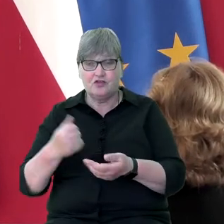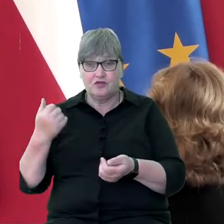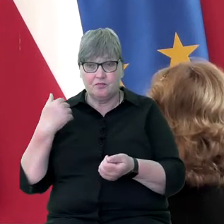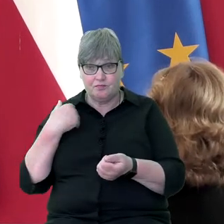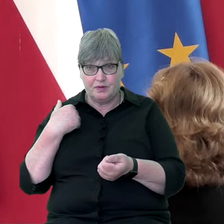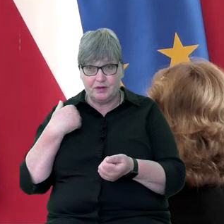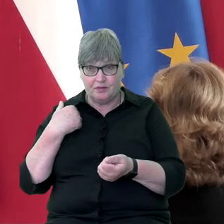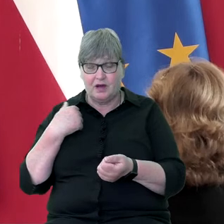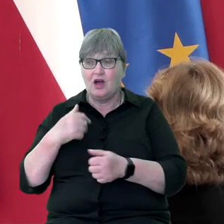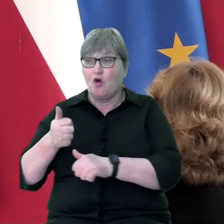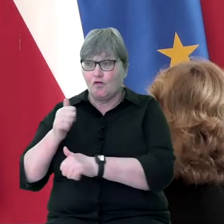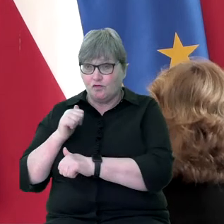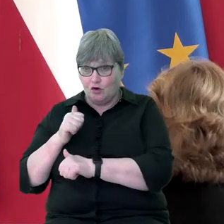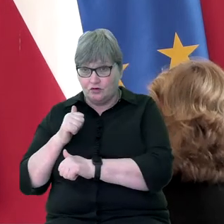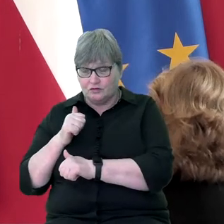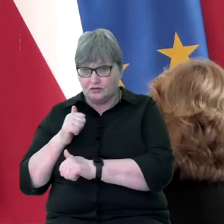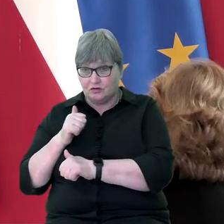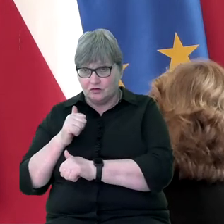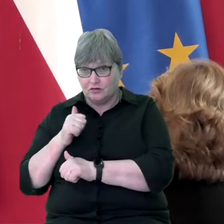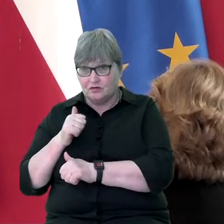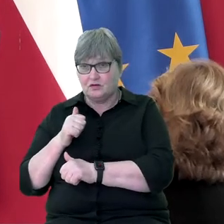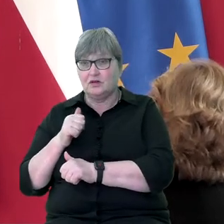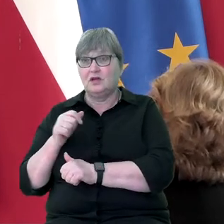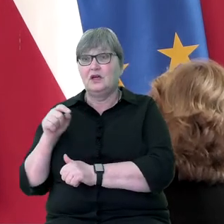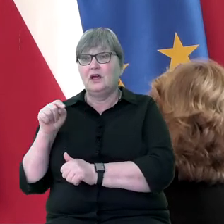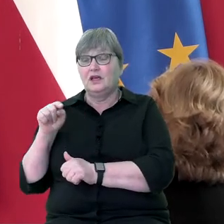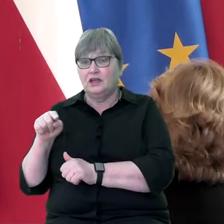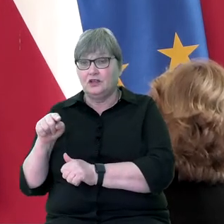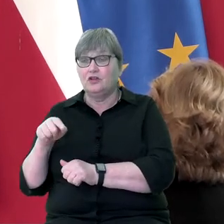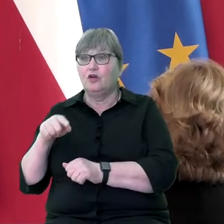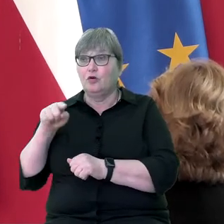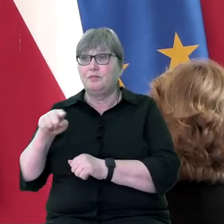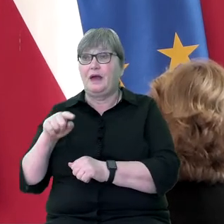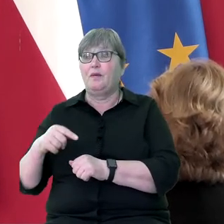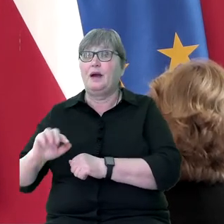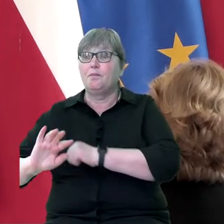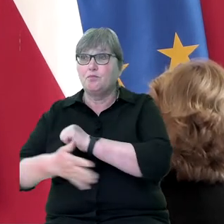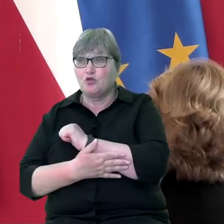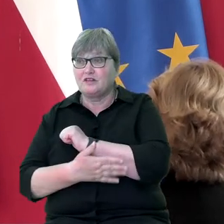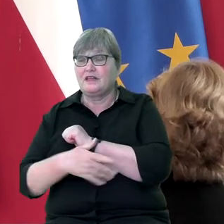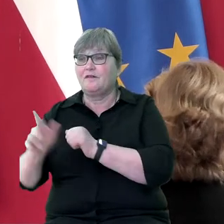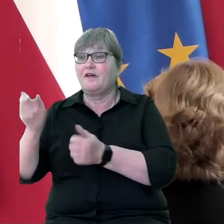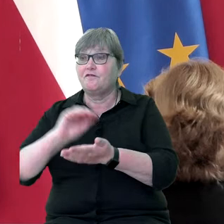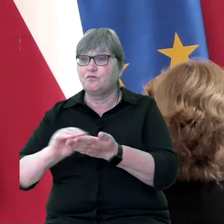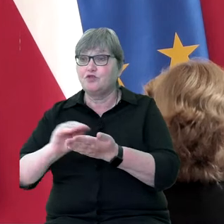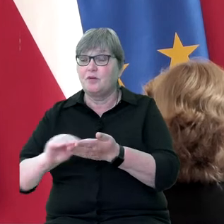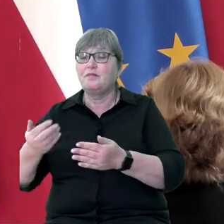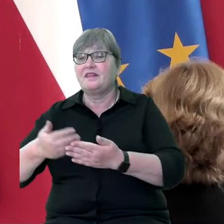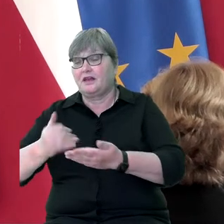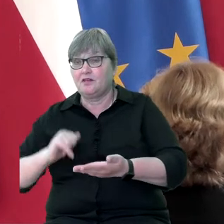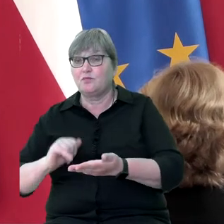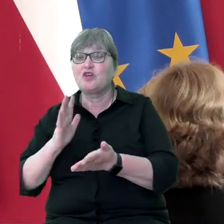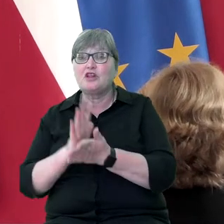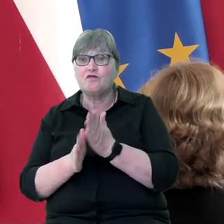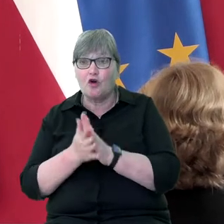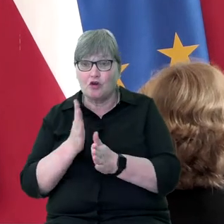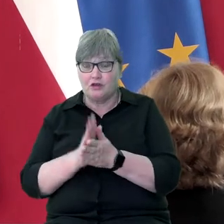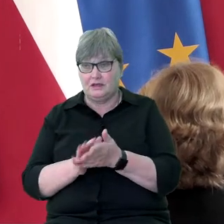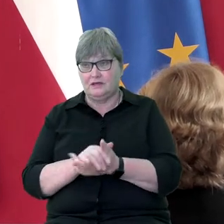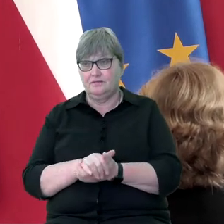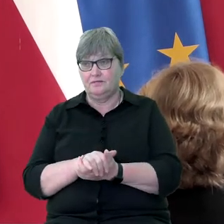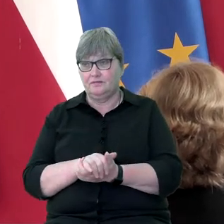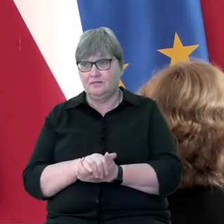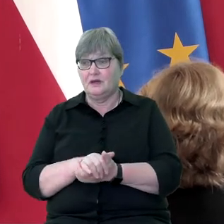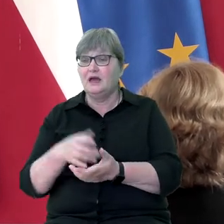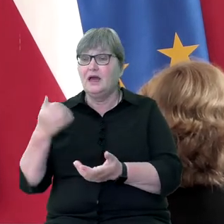zmilitaryzowana, jak to nazywano, właśnie działała na podstawie tych przepisów ustawy o stanie wojennym i była przypisana